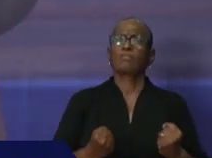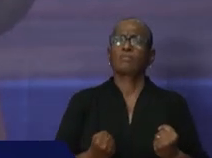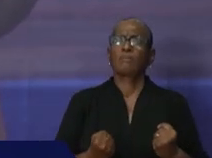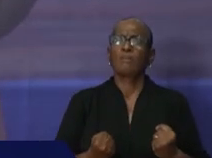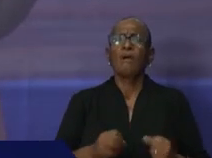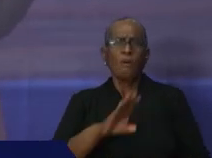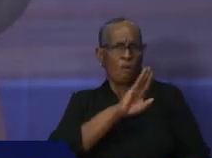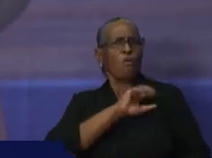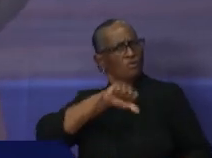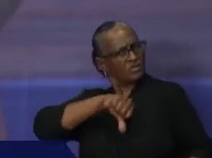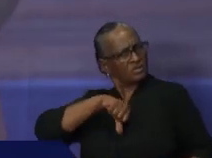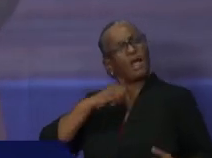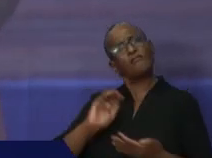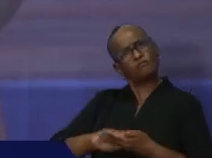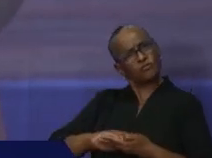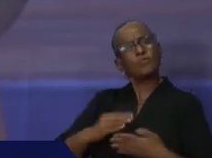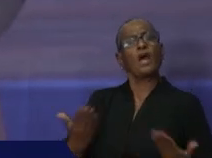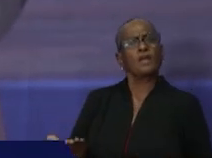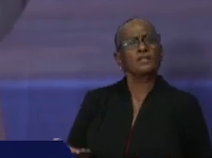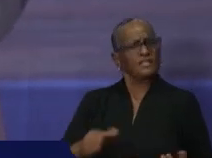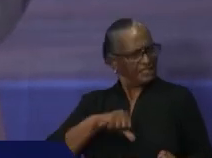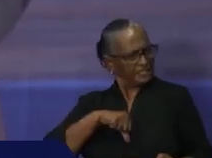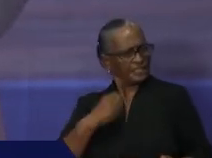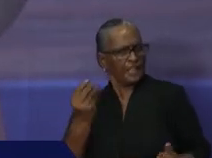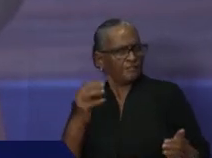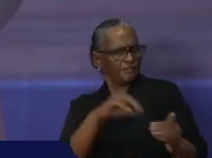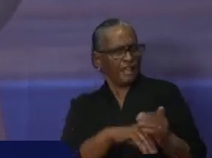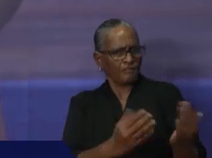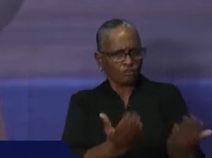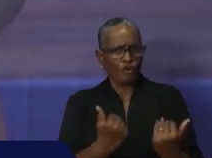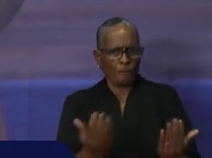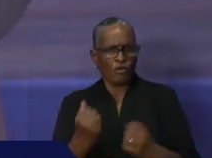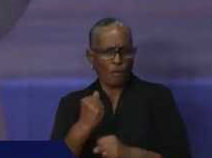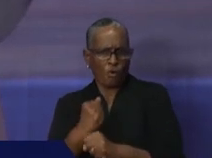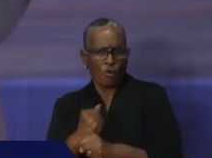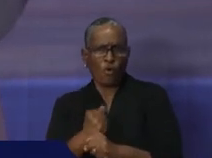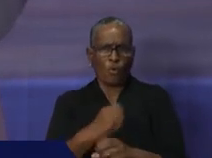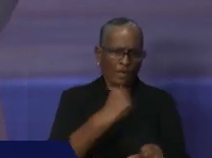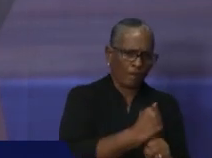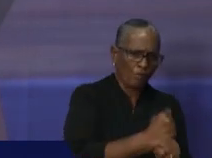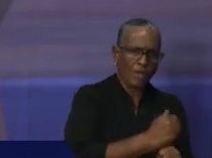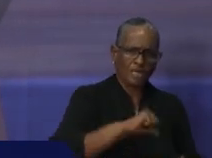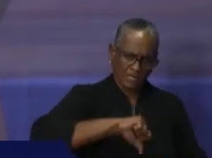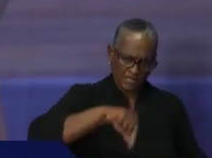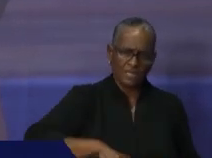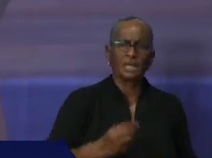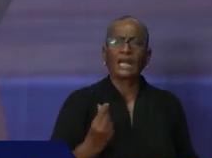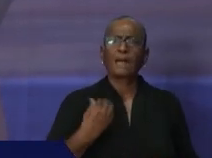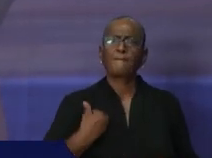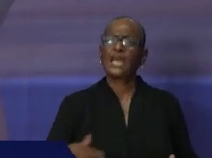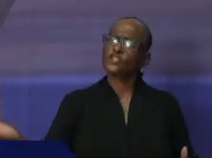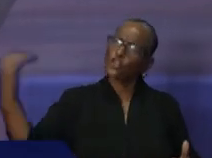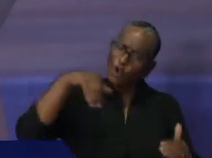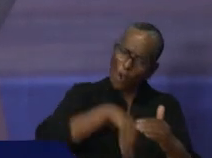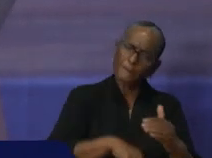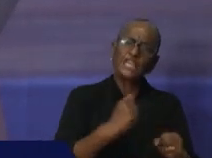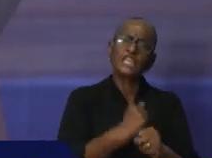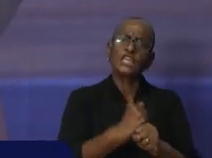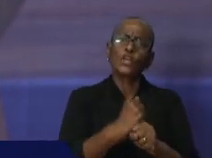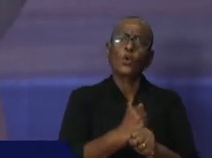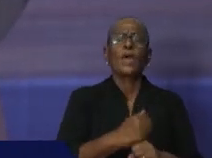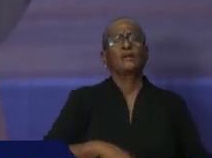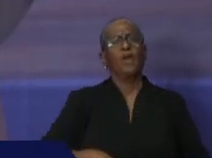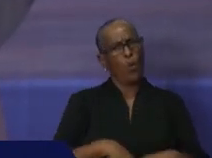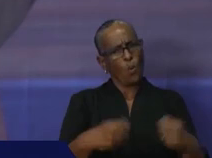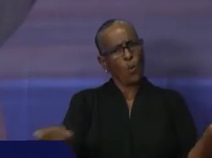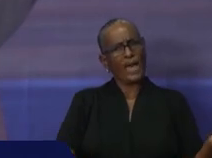Uiteraard moeten we ook zelf besparen. Zelf inkomsten genereren. Investeerders aantrekken. En de IMF